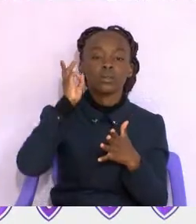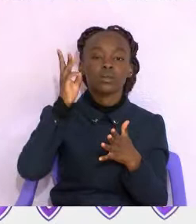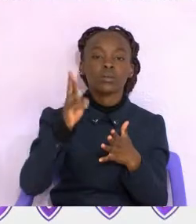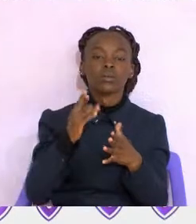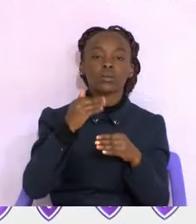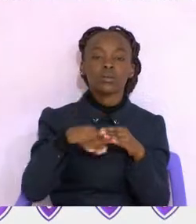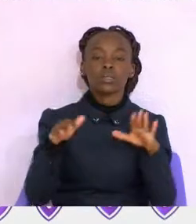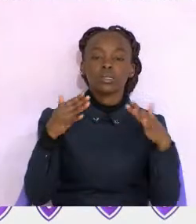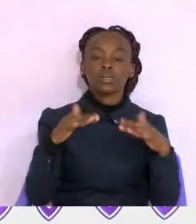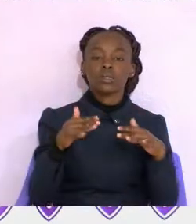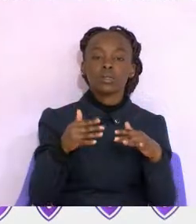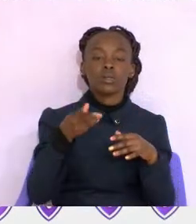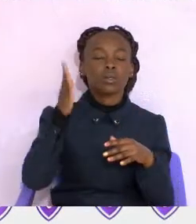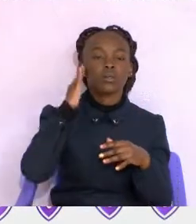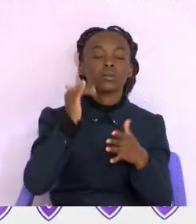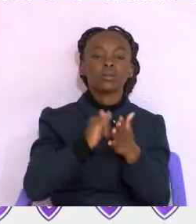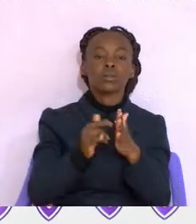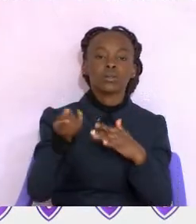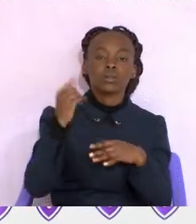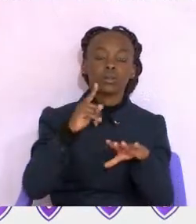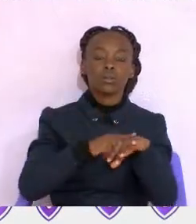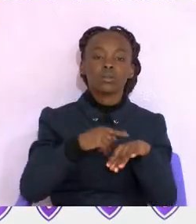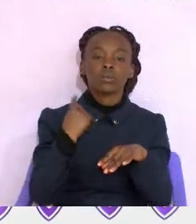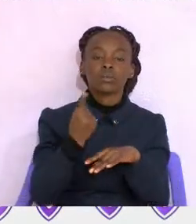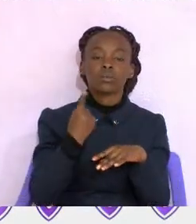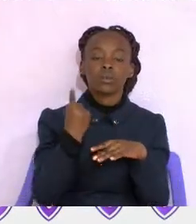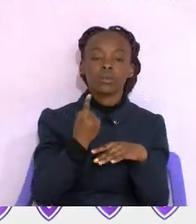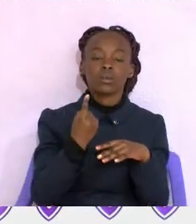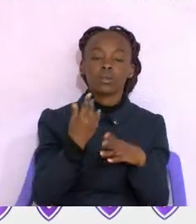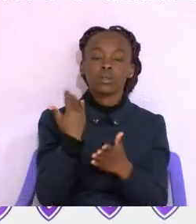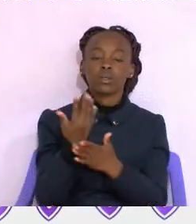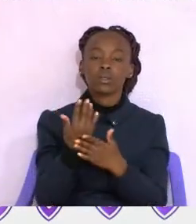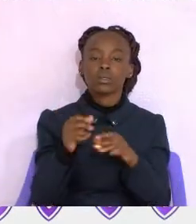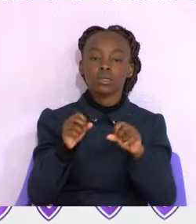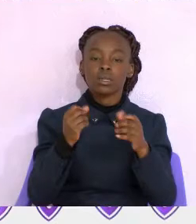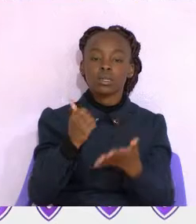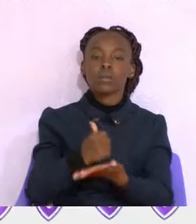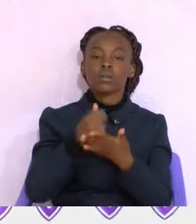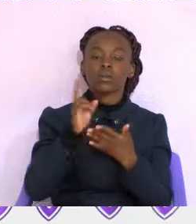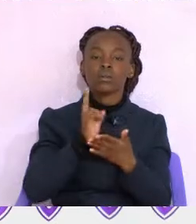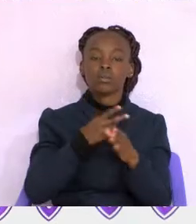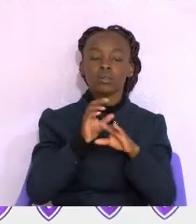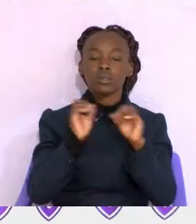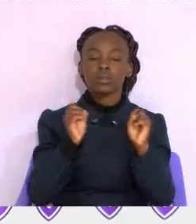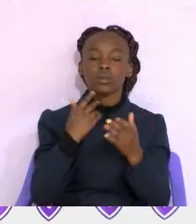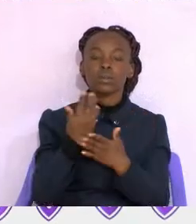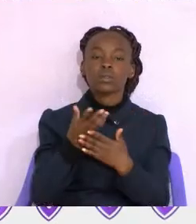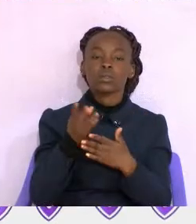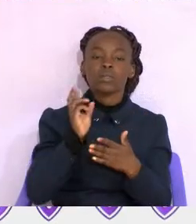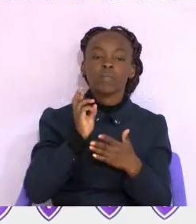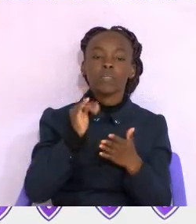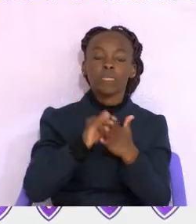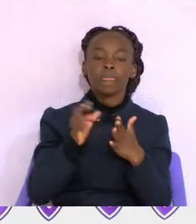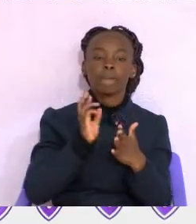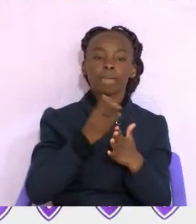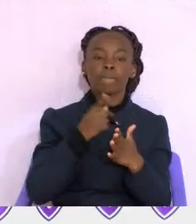inafikanga wakati chombo haitatusaidia. Inafikanga wakati wapendwa, yale mambo tulitia macho yetu hayatatusaidia. Kwa